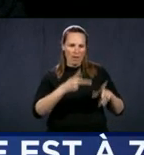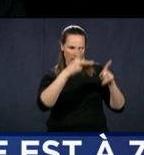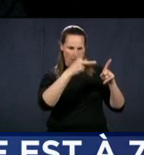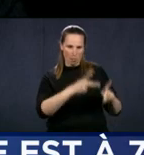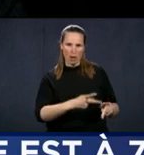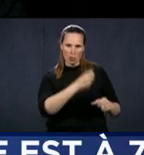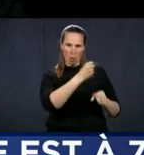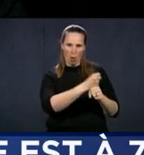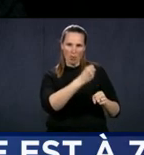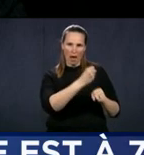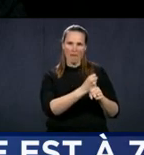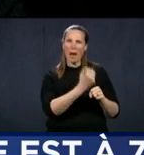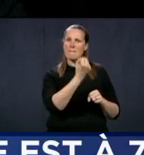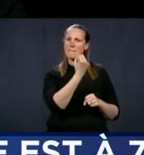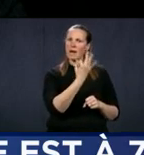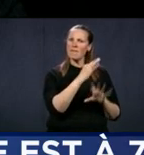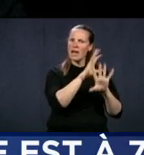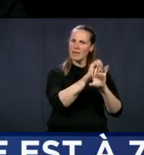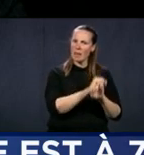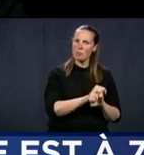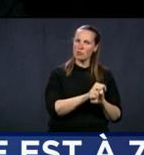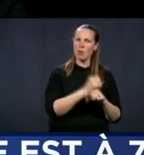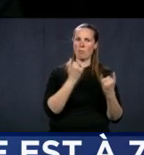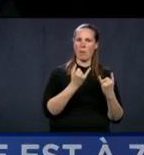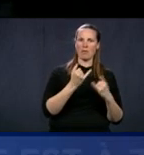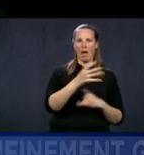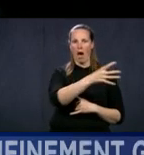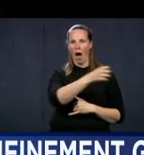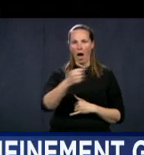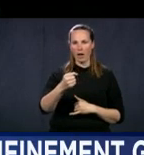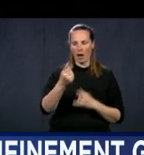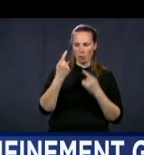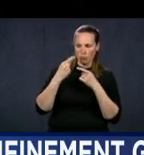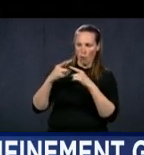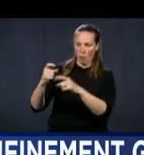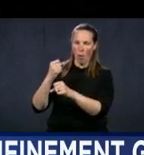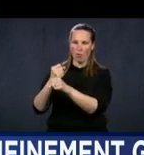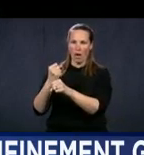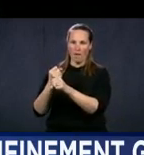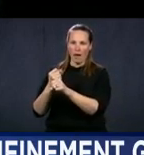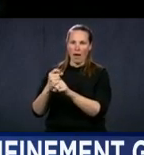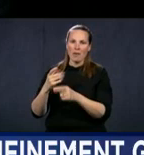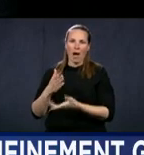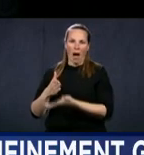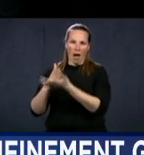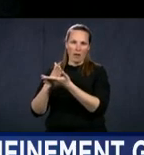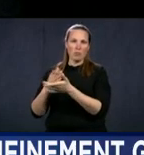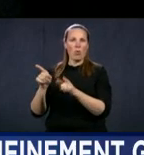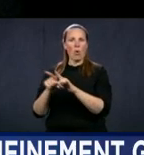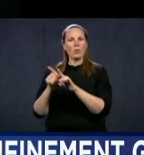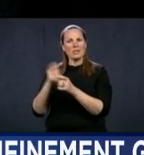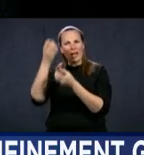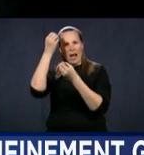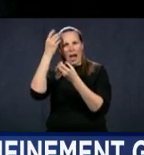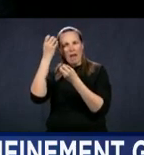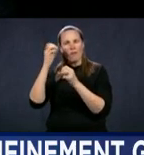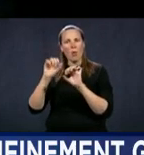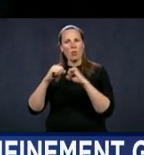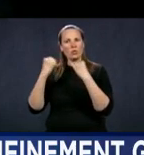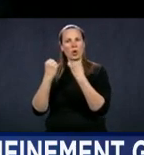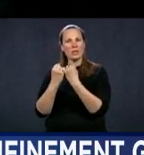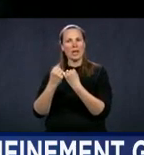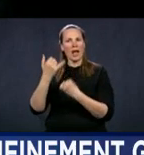pratiquent habituellement au privé. Et ça implique également de bonifier le service téléphonique InfoSocial